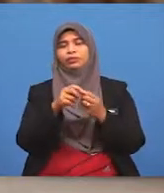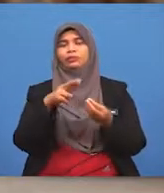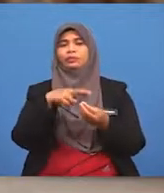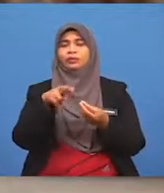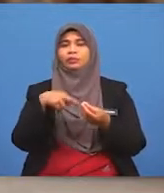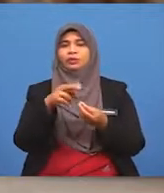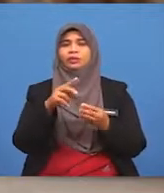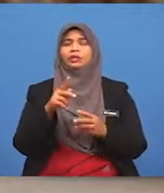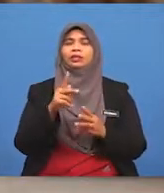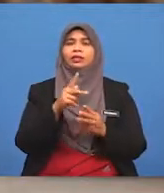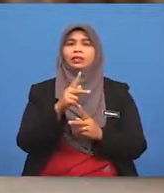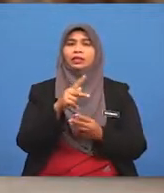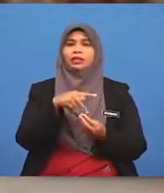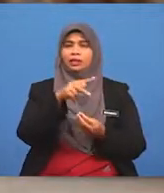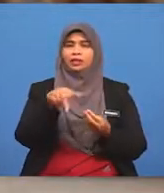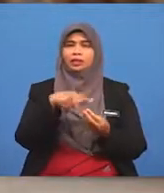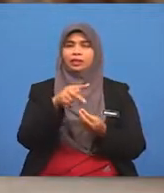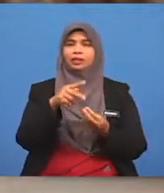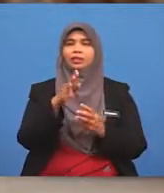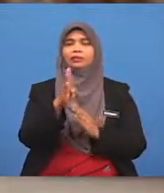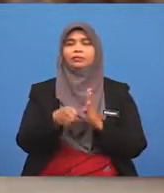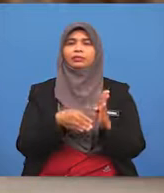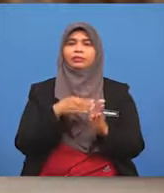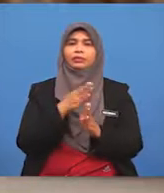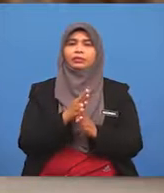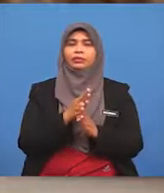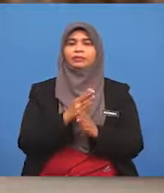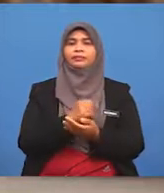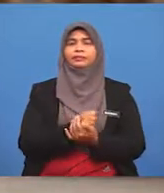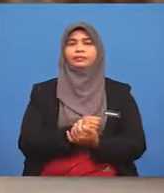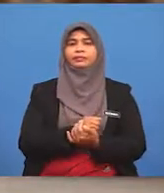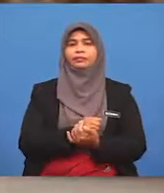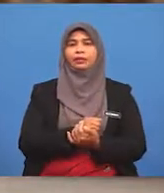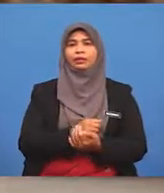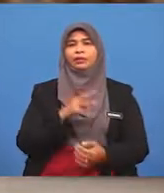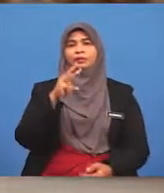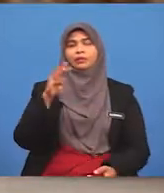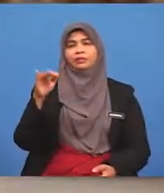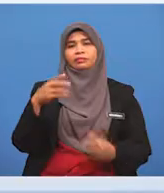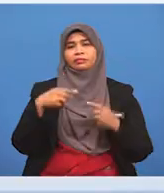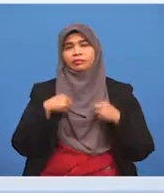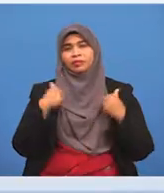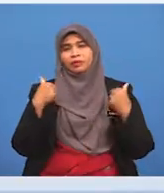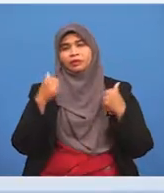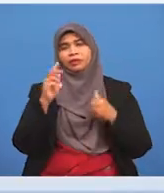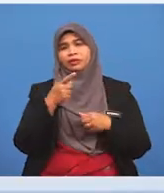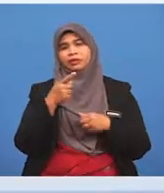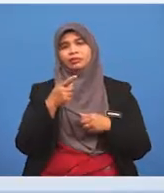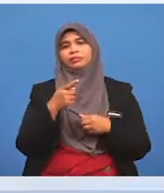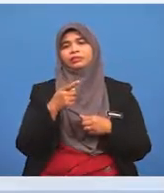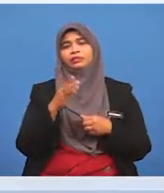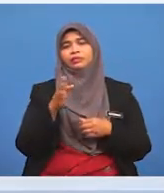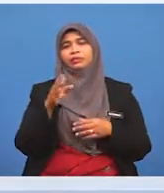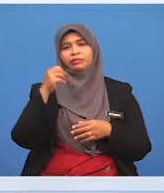kita sudah memahami ayat yang kita baca tadi. Sekarang mari kita lihat apakah hikmat